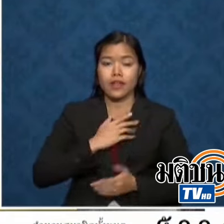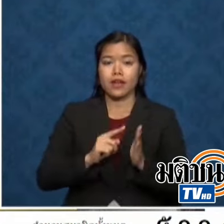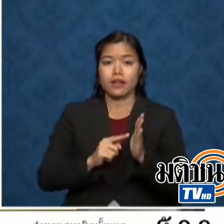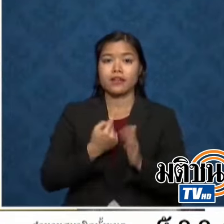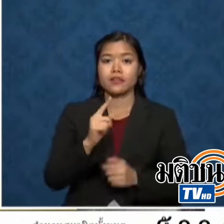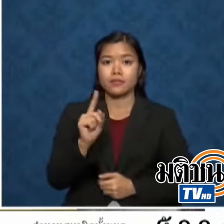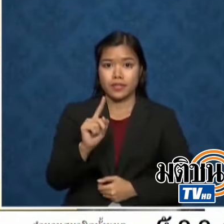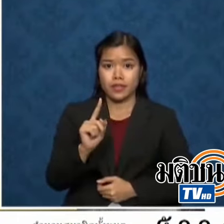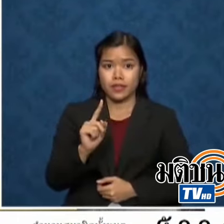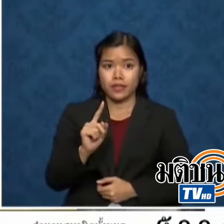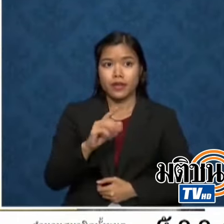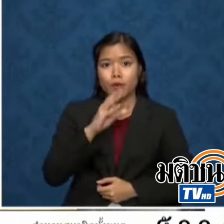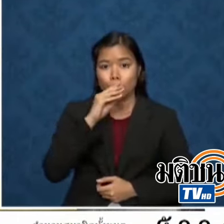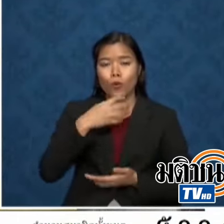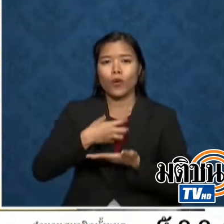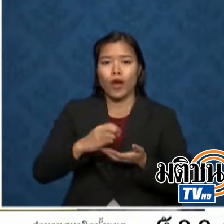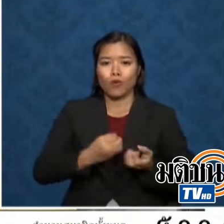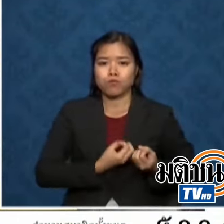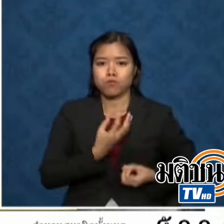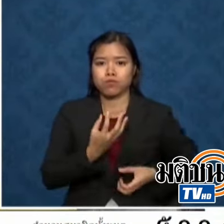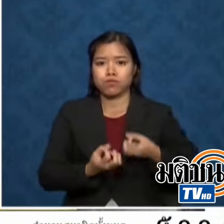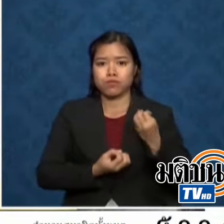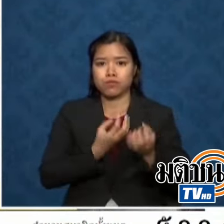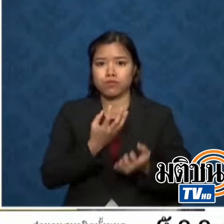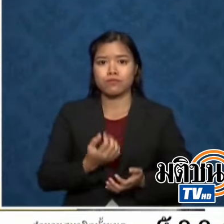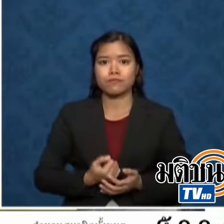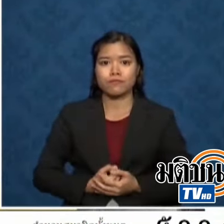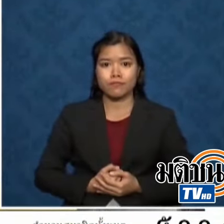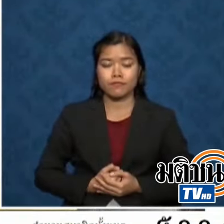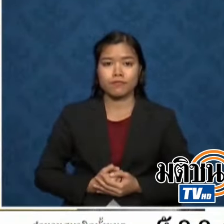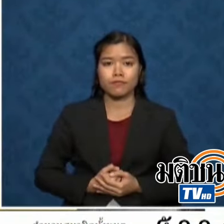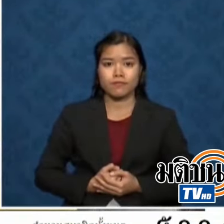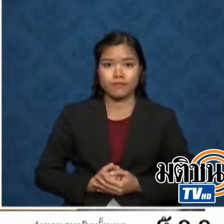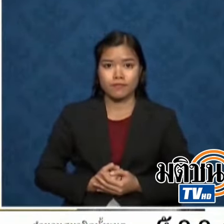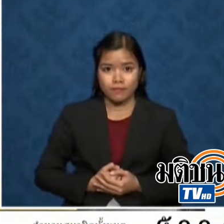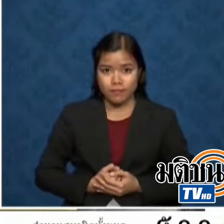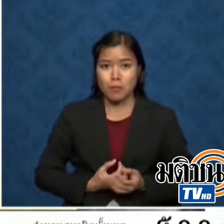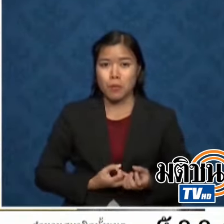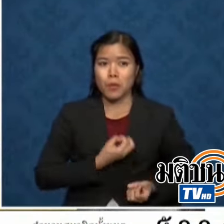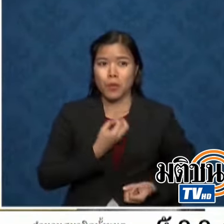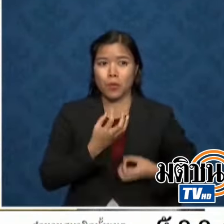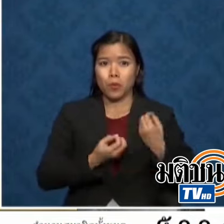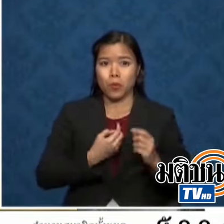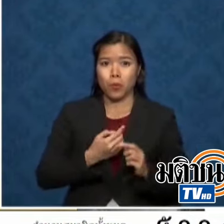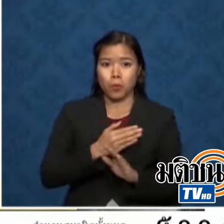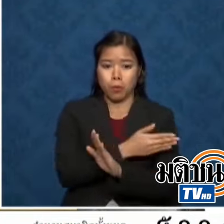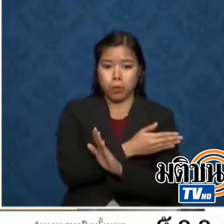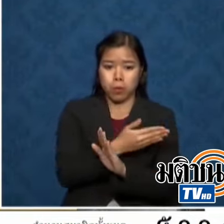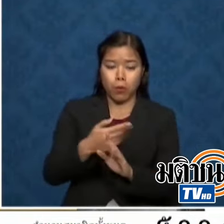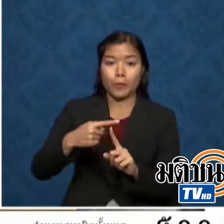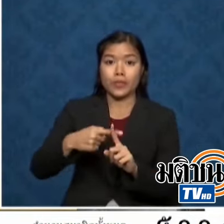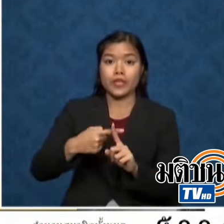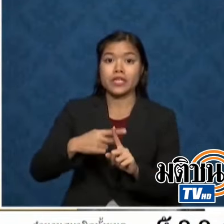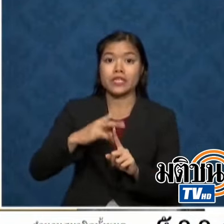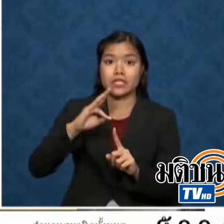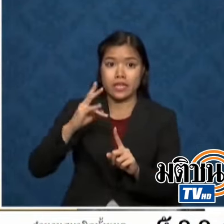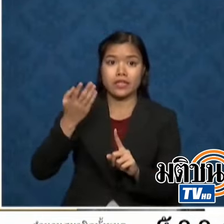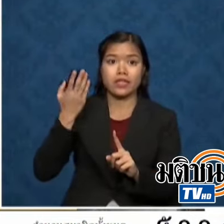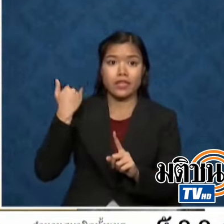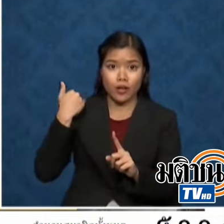ด้วยการพูดถึงความในใจสักเล็กน้อยว่าตลอดระยะเวลา 7เดือนที่ผ่านมาผมไม่เคยเสียใจเลย